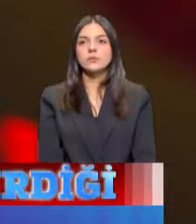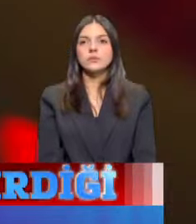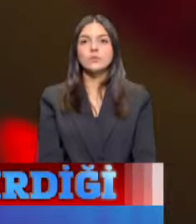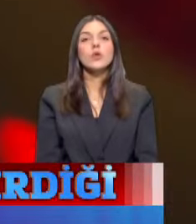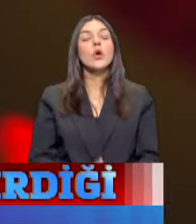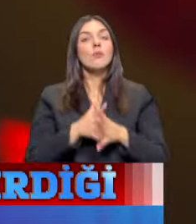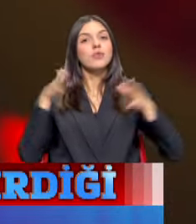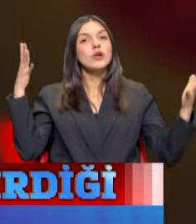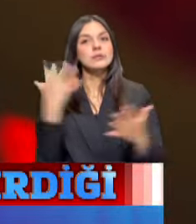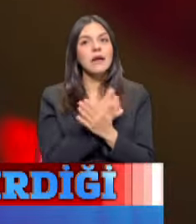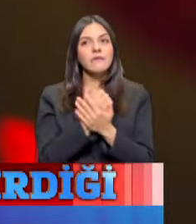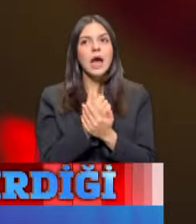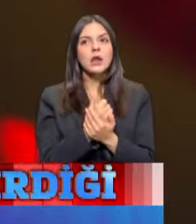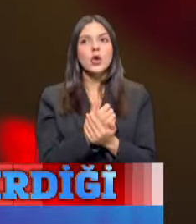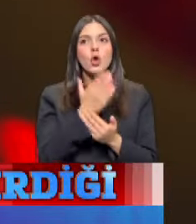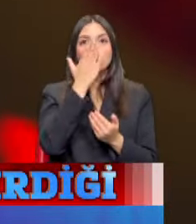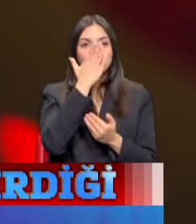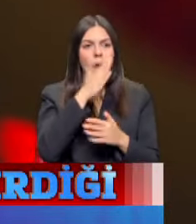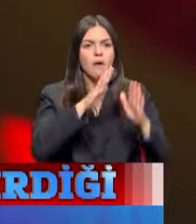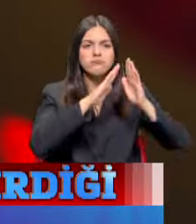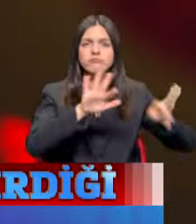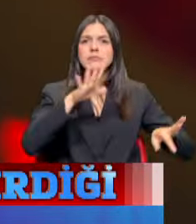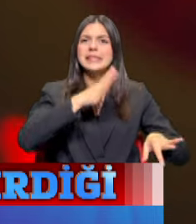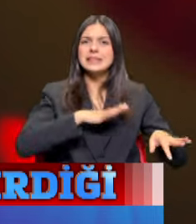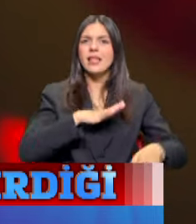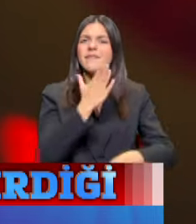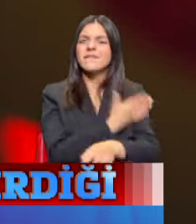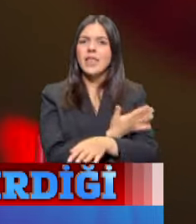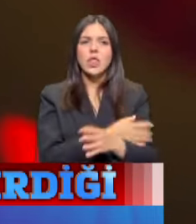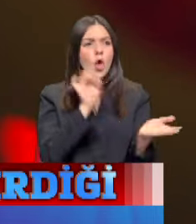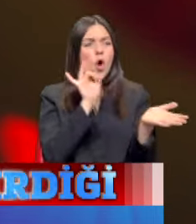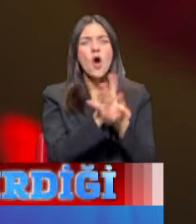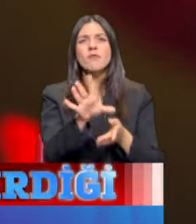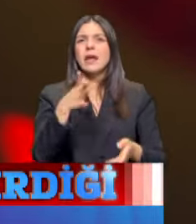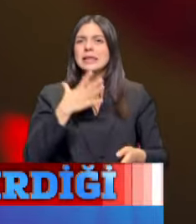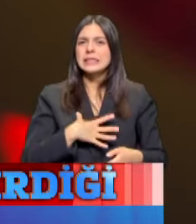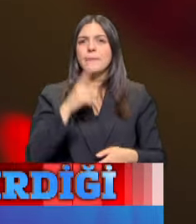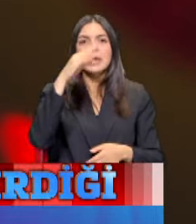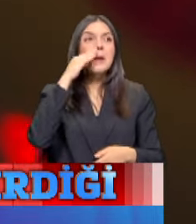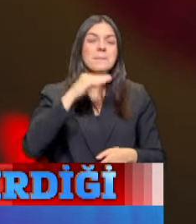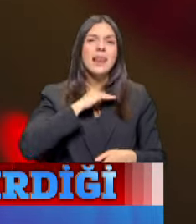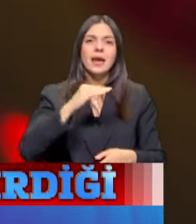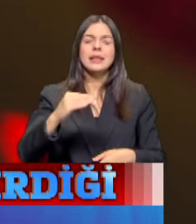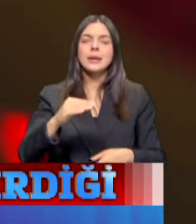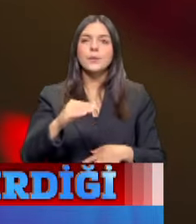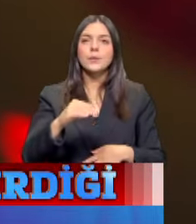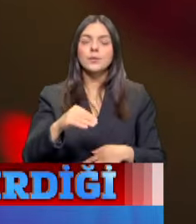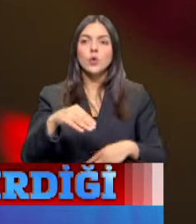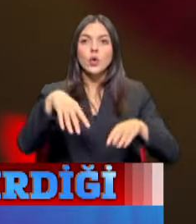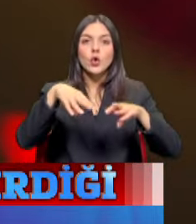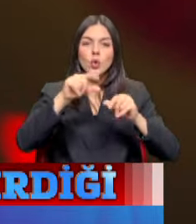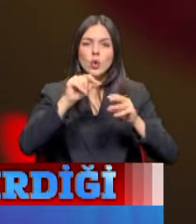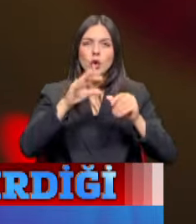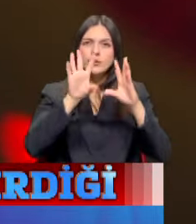Büyük Zafer, yok edilmek istenen, vatanından kovulmak istenen bir milletin